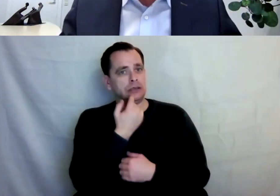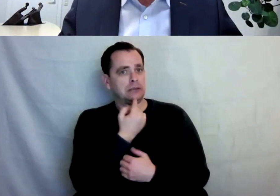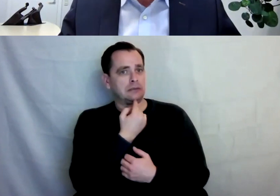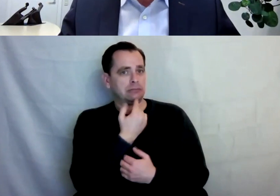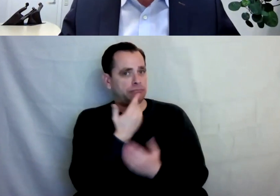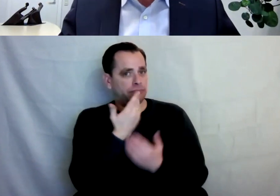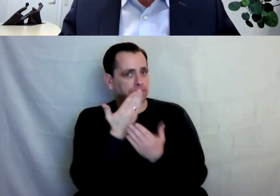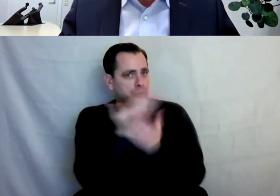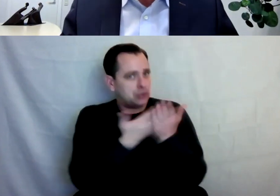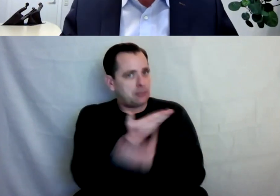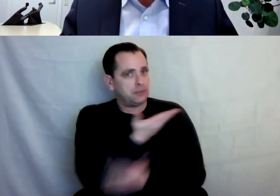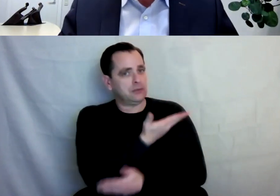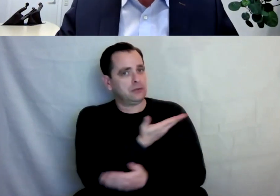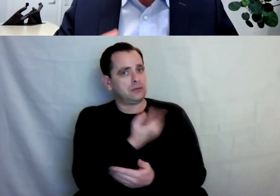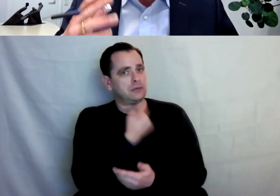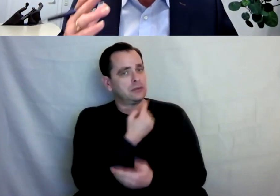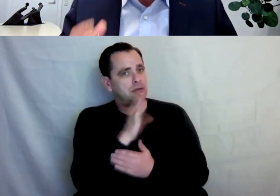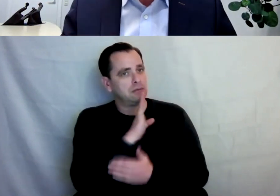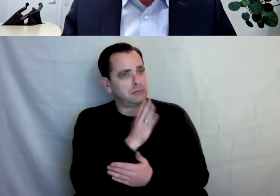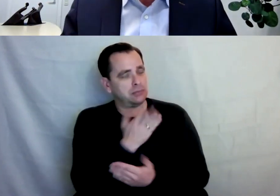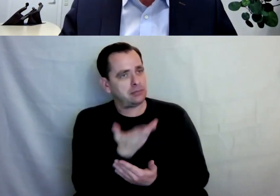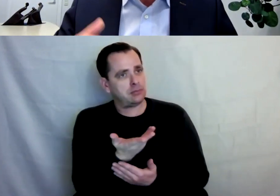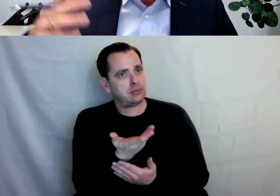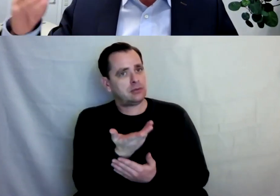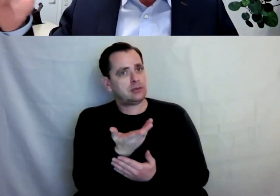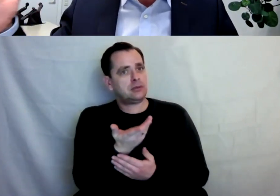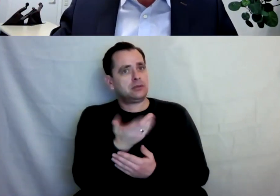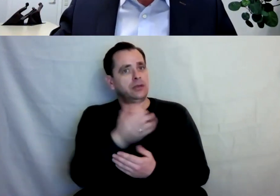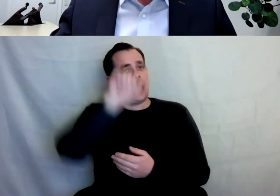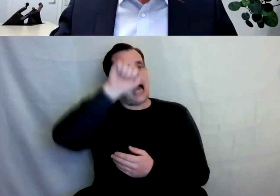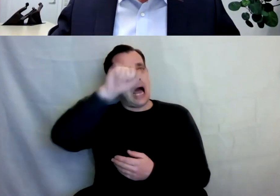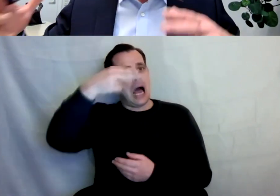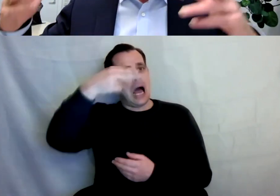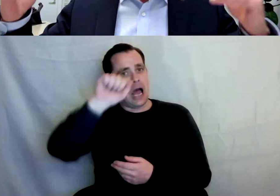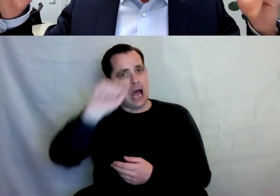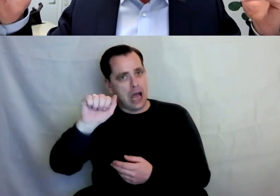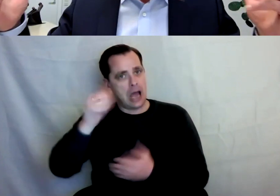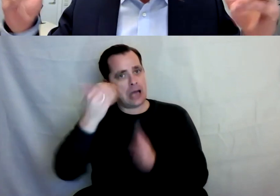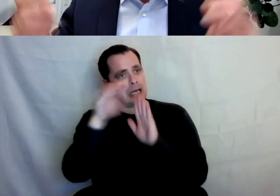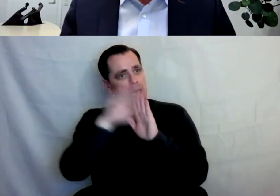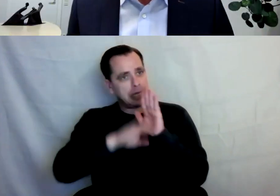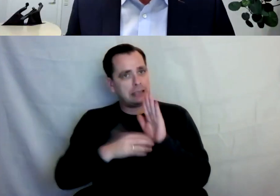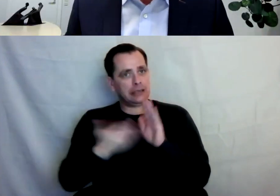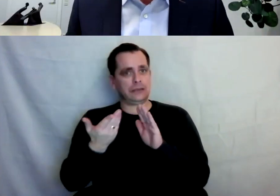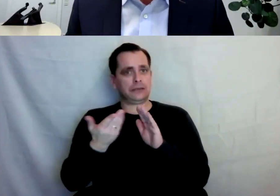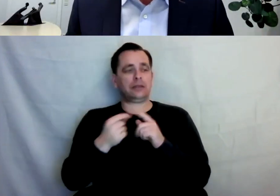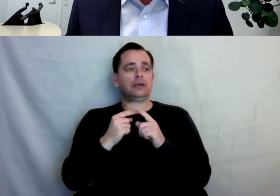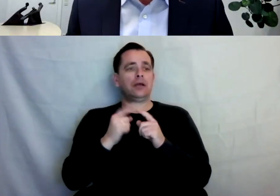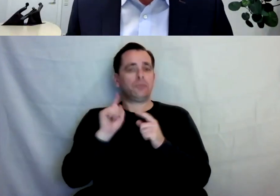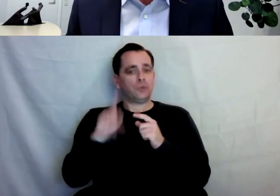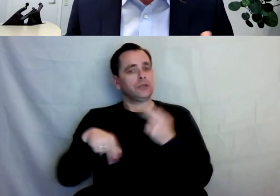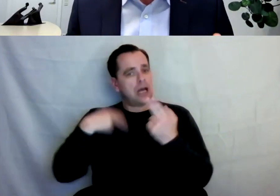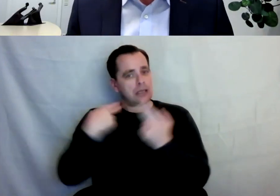nach Hygienekonzepten, AHA-Regeln auf den Raum oder auf die Situation draußen abgestimmte